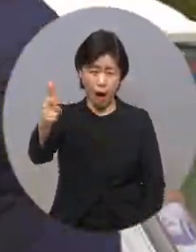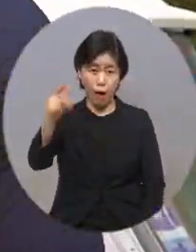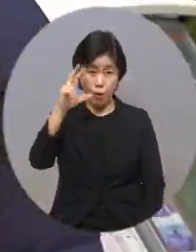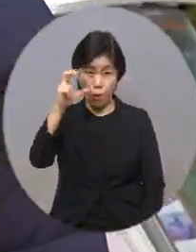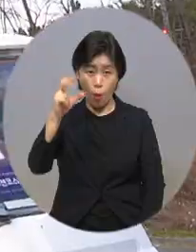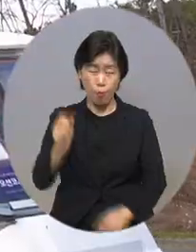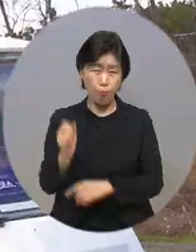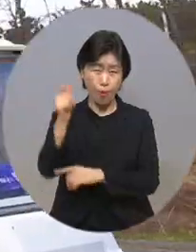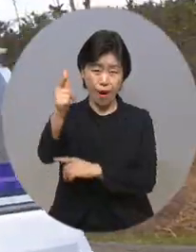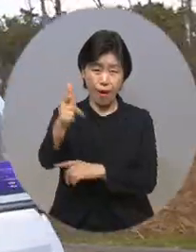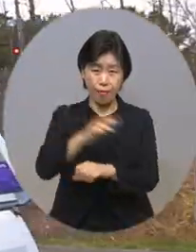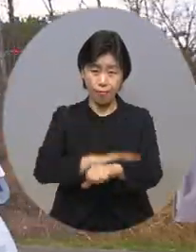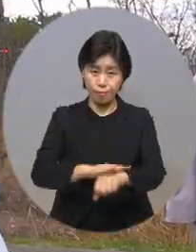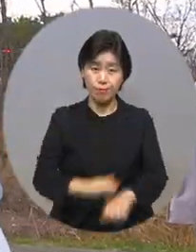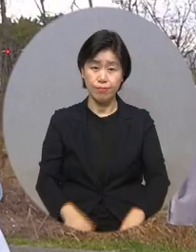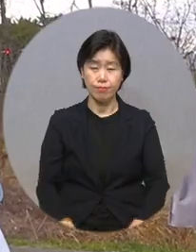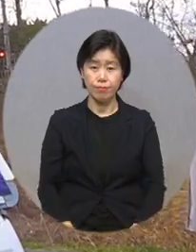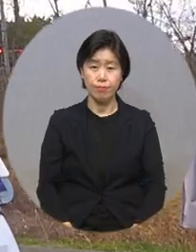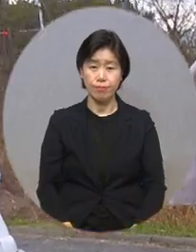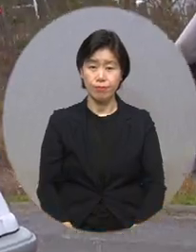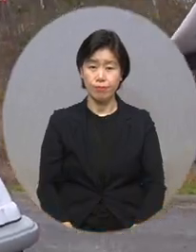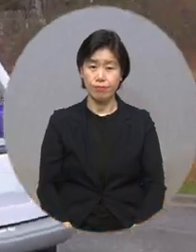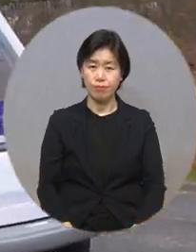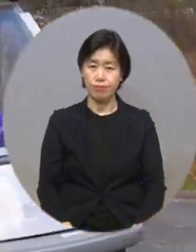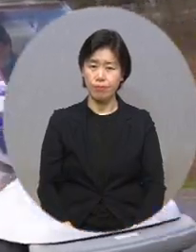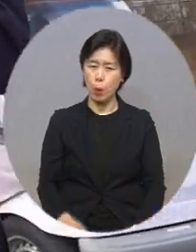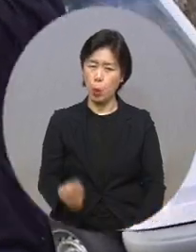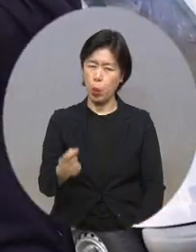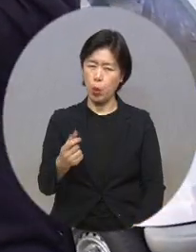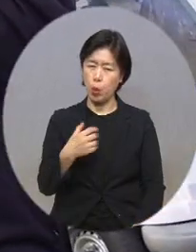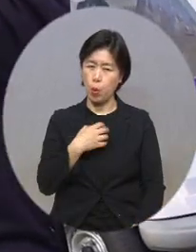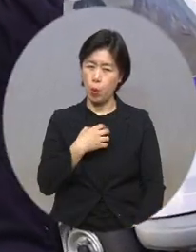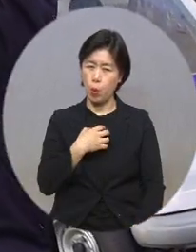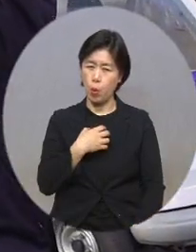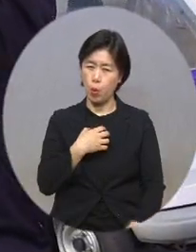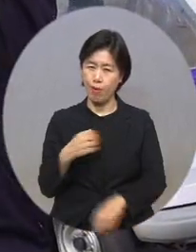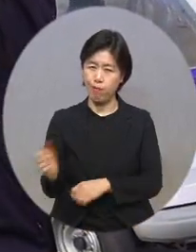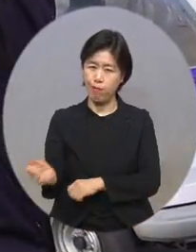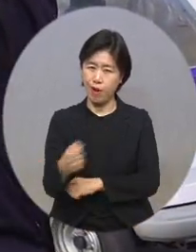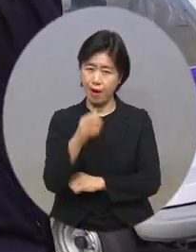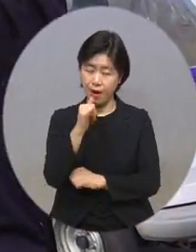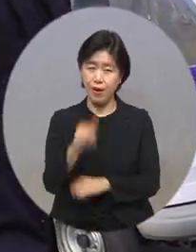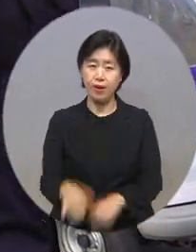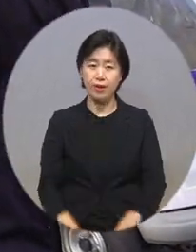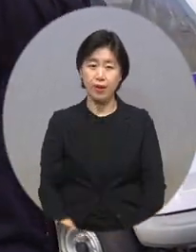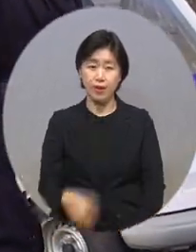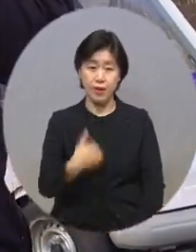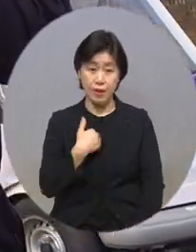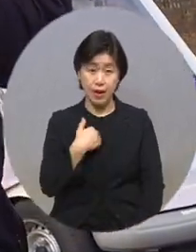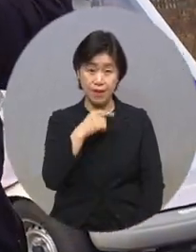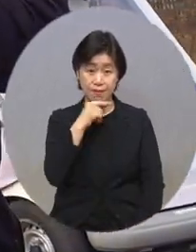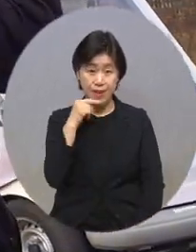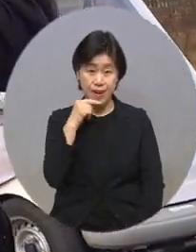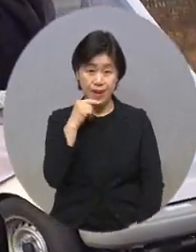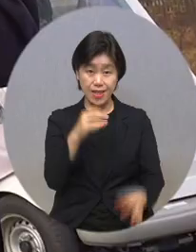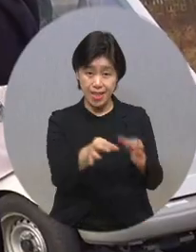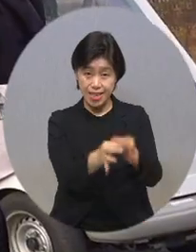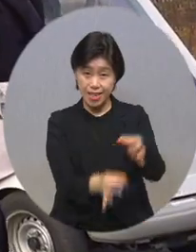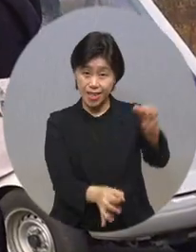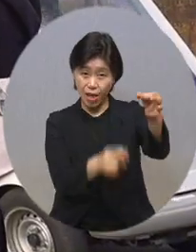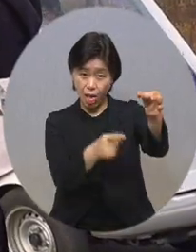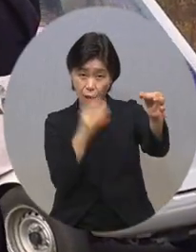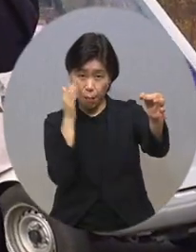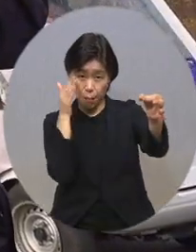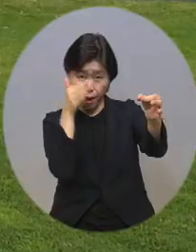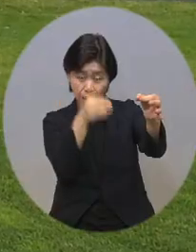죽을 뻔했는데. 약간 묘하게 치시는. 되게 웃긴 게 저 분명히 빨간 깃대를 봤거든요.